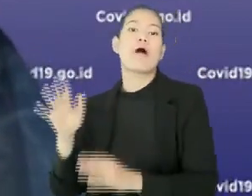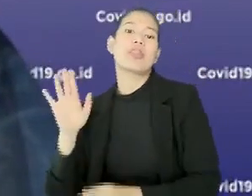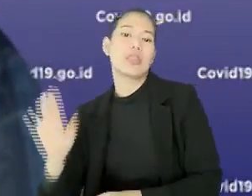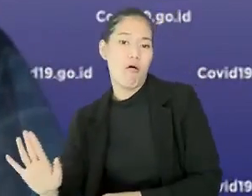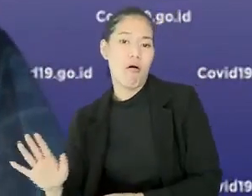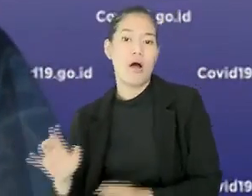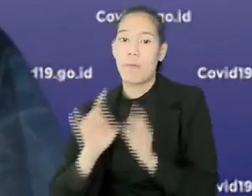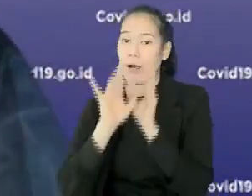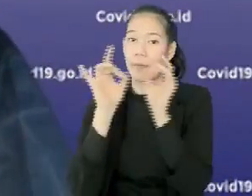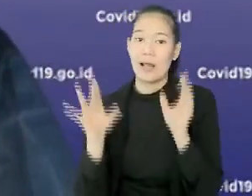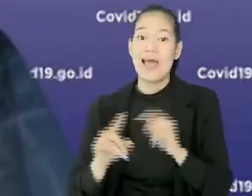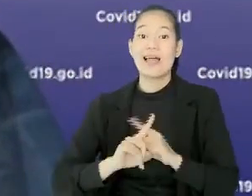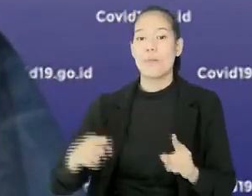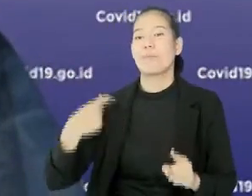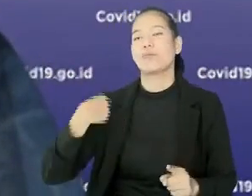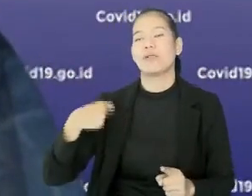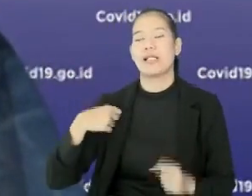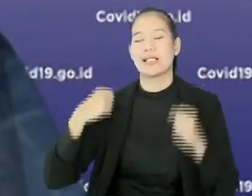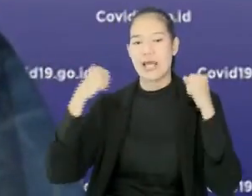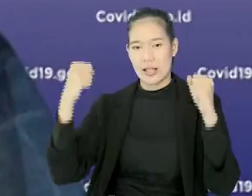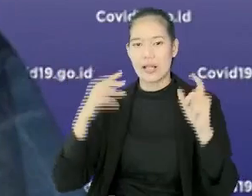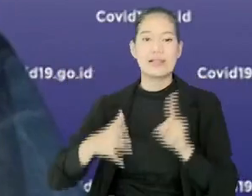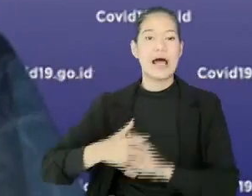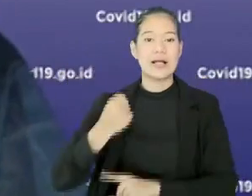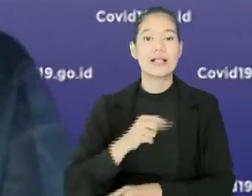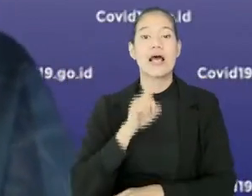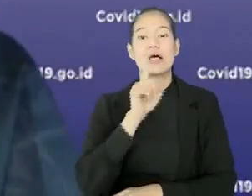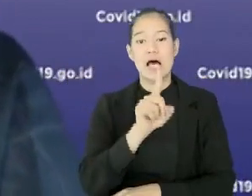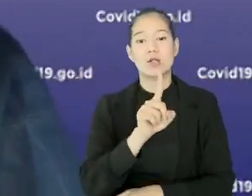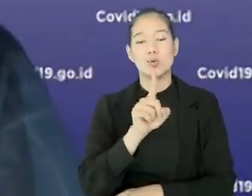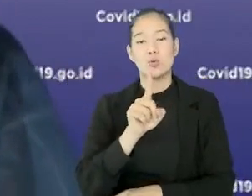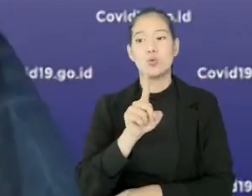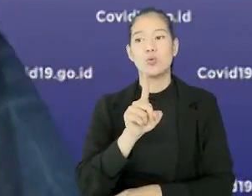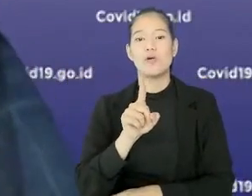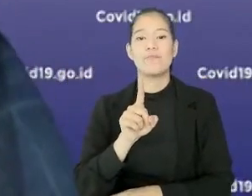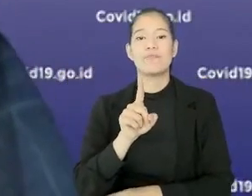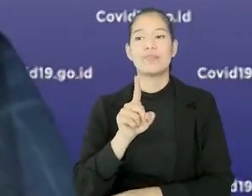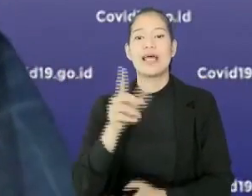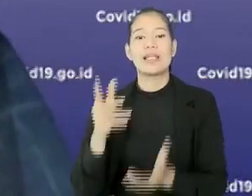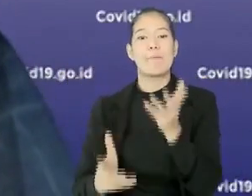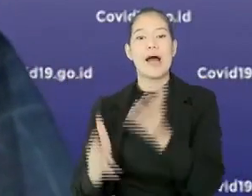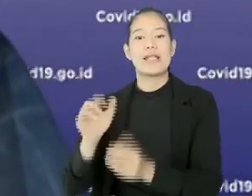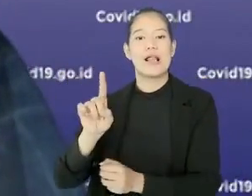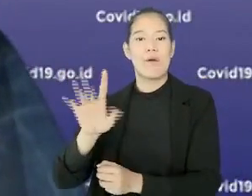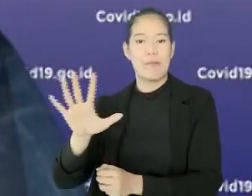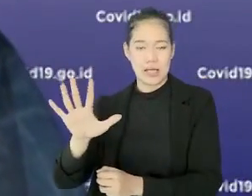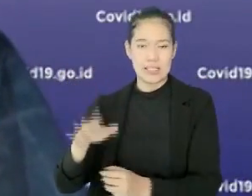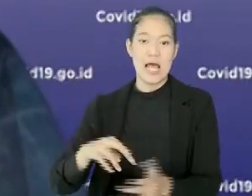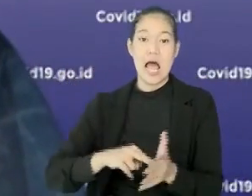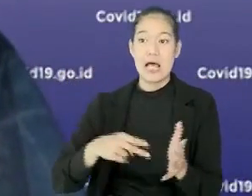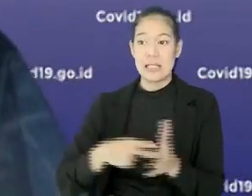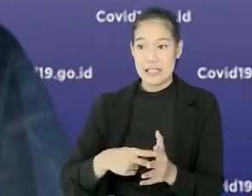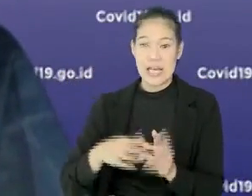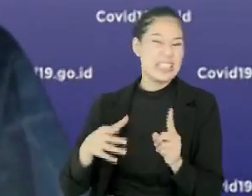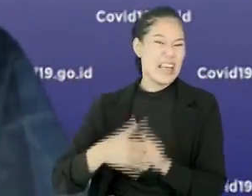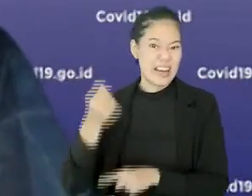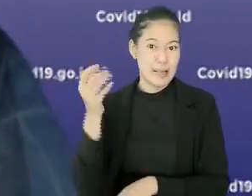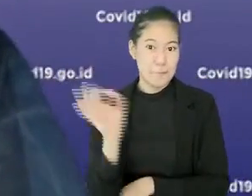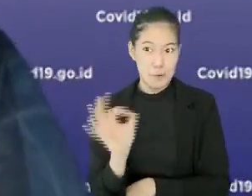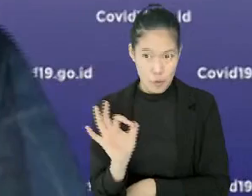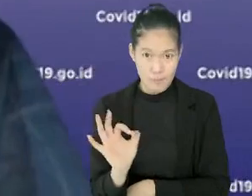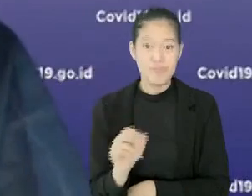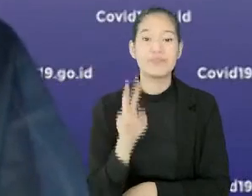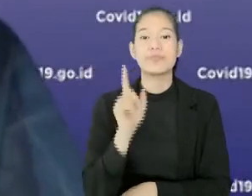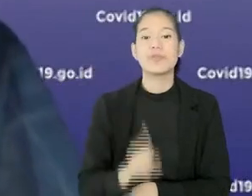berbeda nah tapi kalau dari Kementerian Kesehatan punya target 1 banding 15 berarti kalau untuk saat ini memang belum ada yang mencapai target tersebut